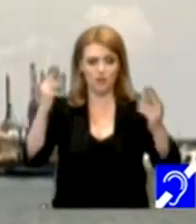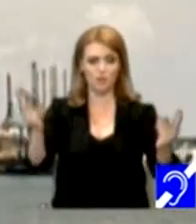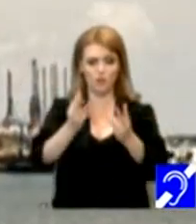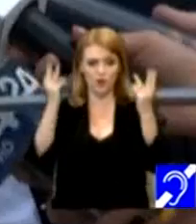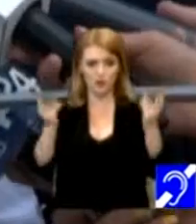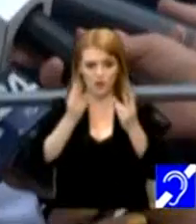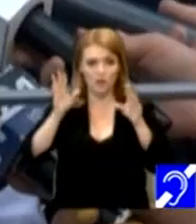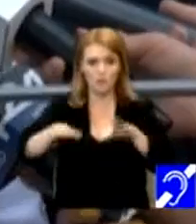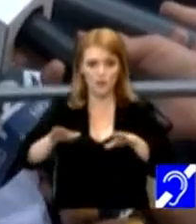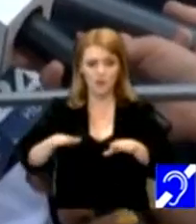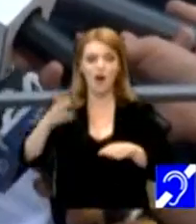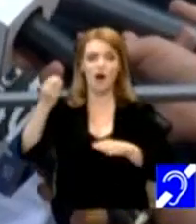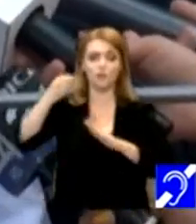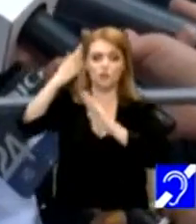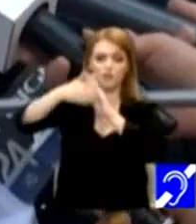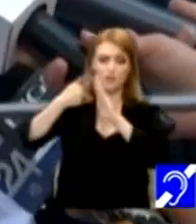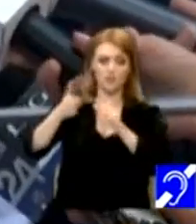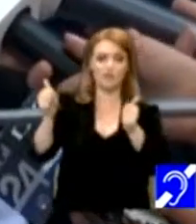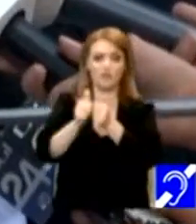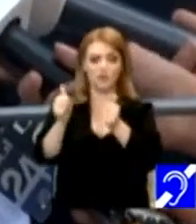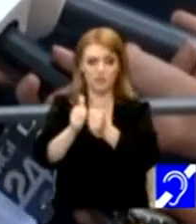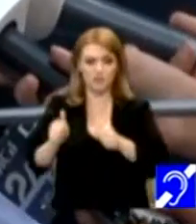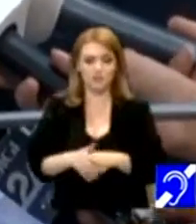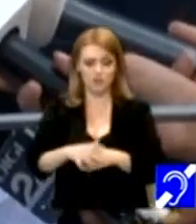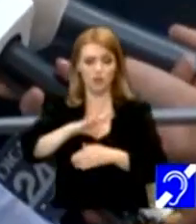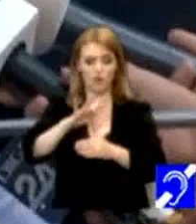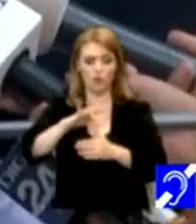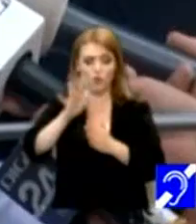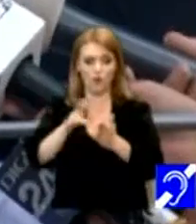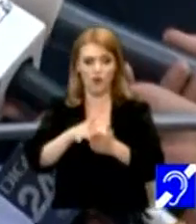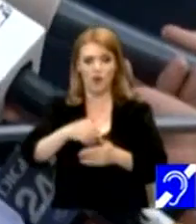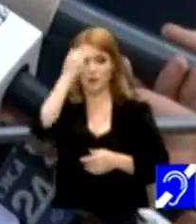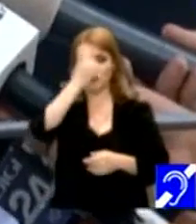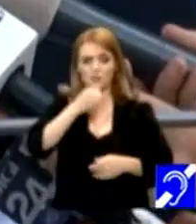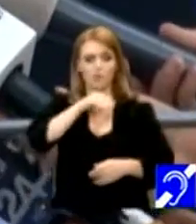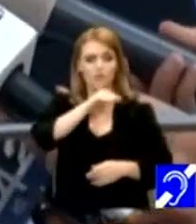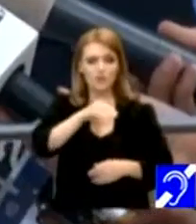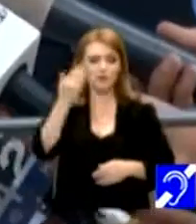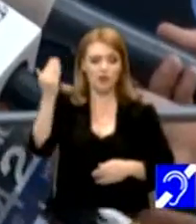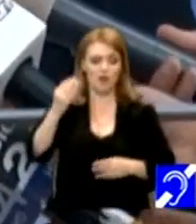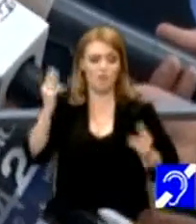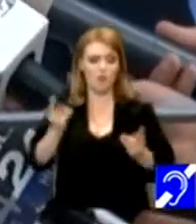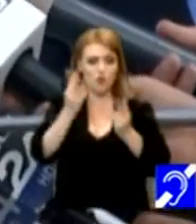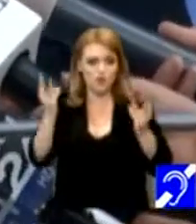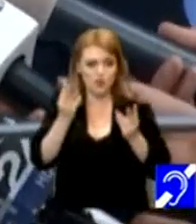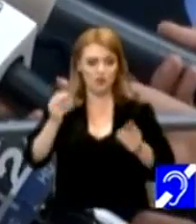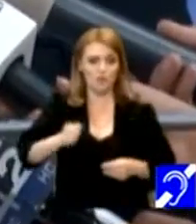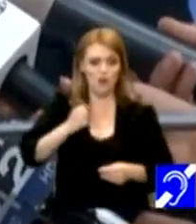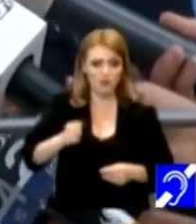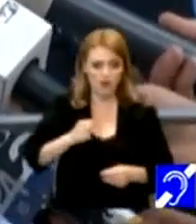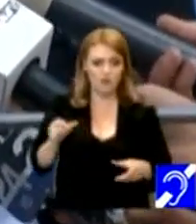pompierii locali. Datorită profesionalismului pompierilor militari și a pompierilor